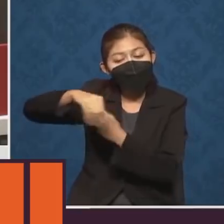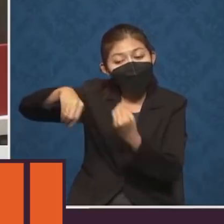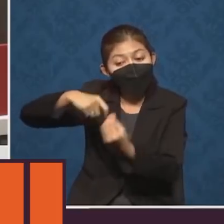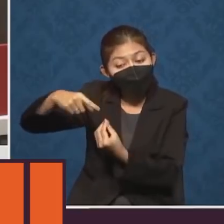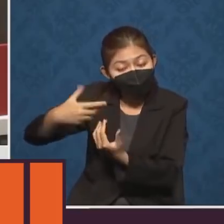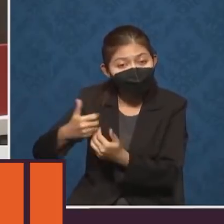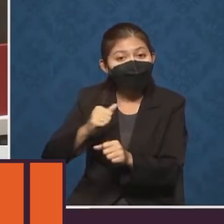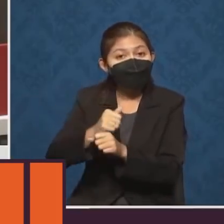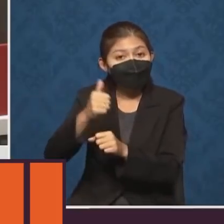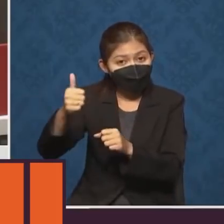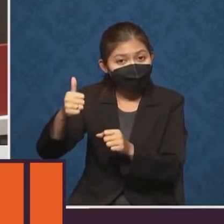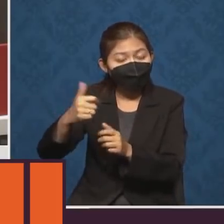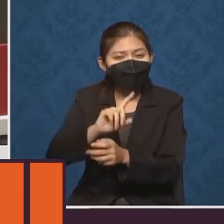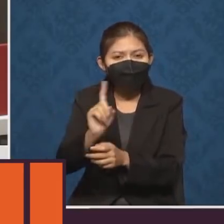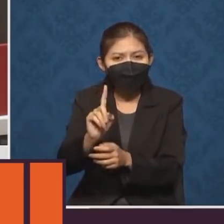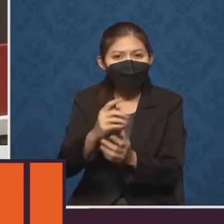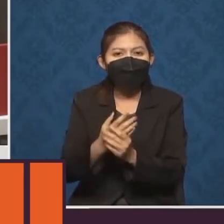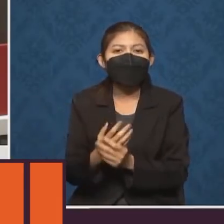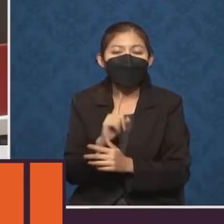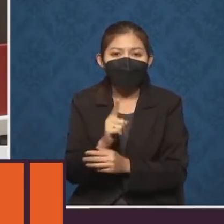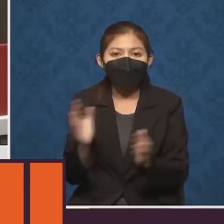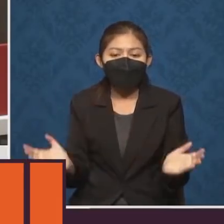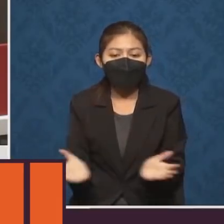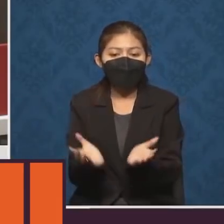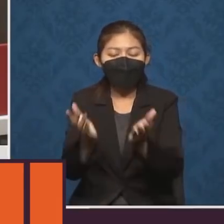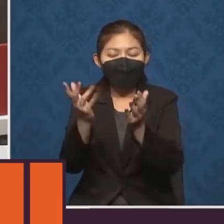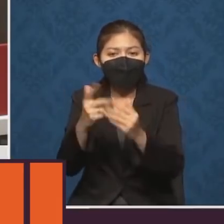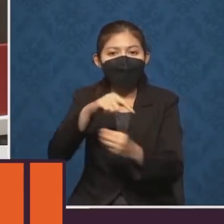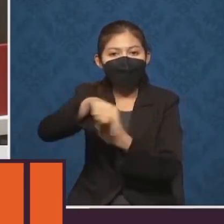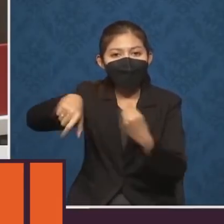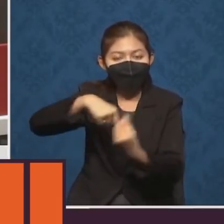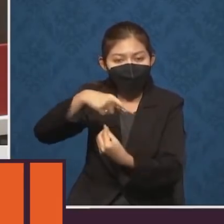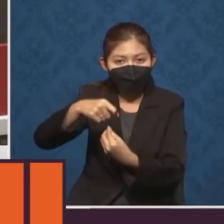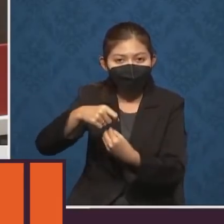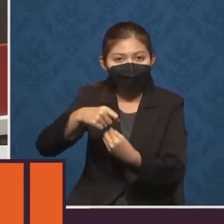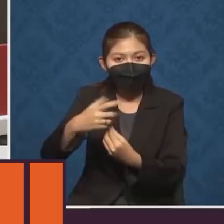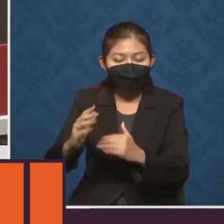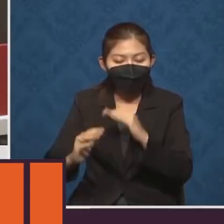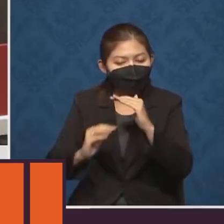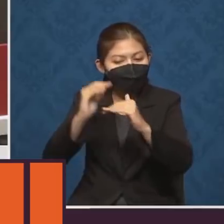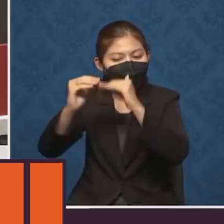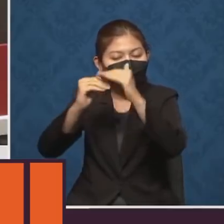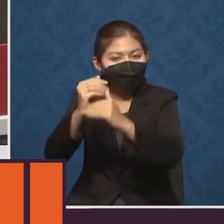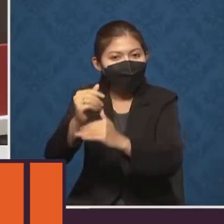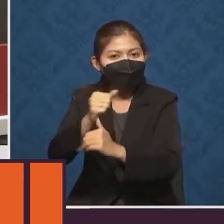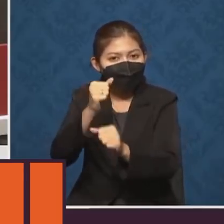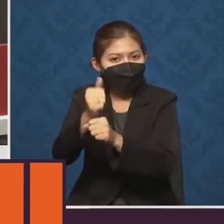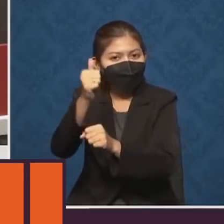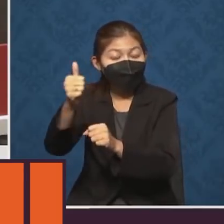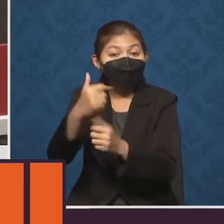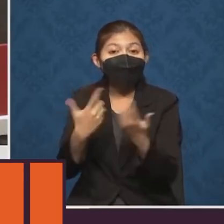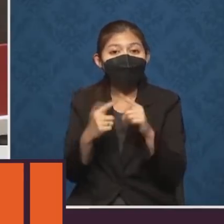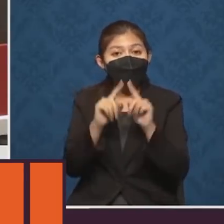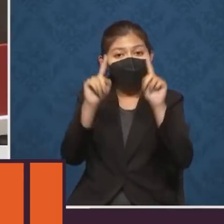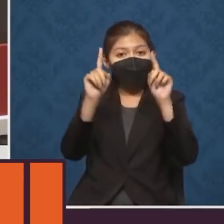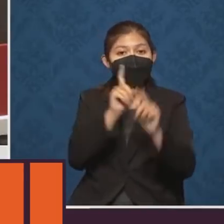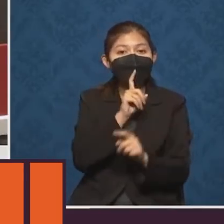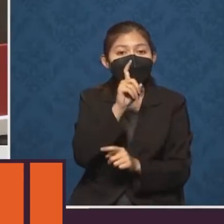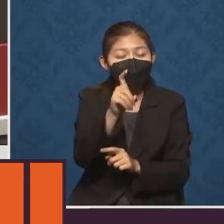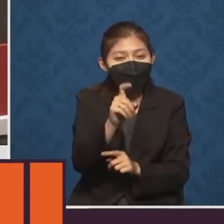ประเทศได้มันควรจะส่งเสริมนะครับให้ธุรกิจอุตสาหกรรมประเทศนั้นเติบโตได้แต่คำถามคือ